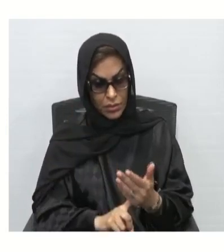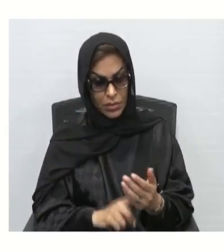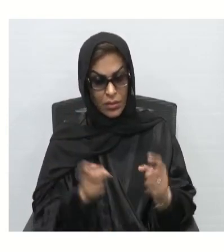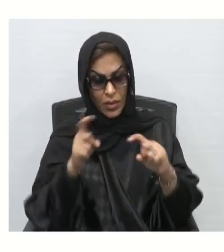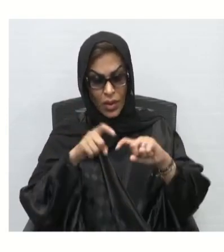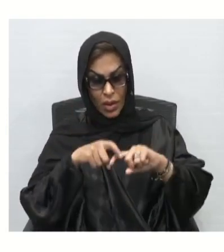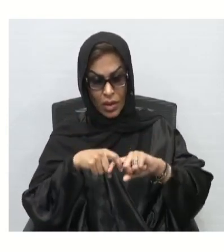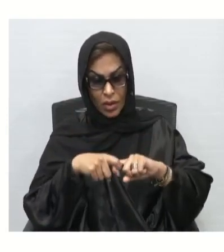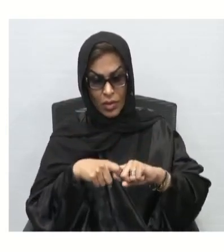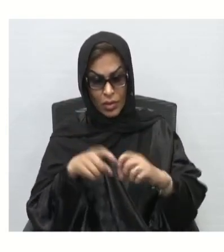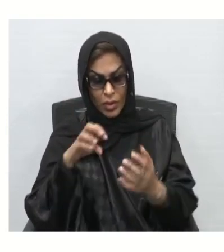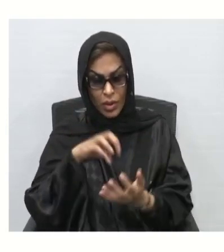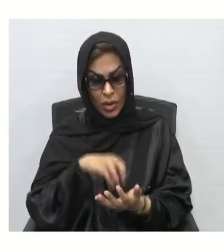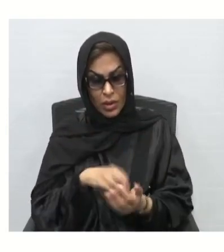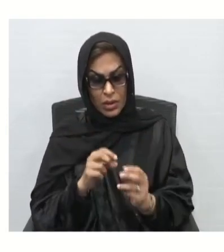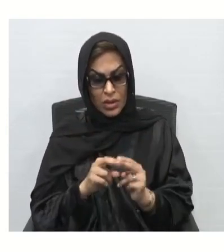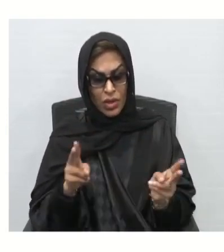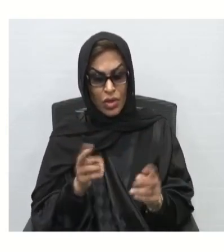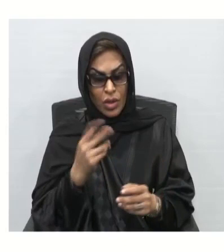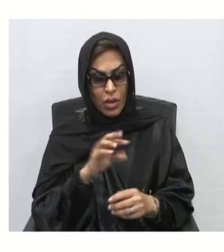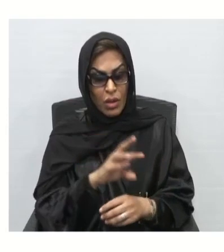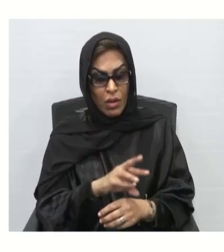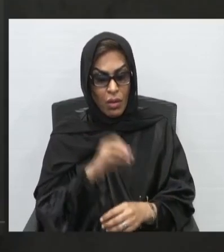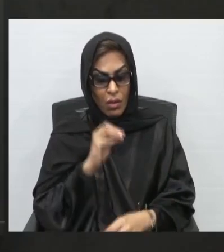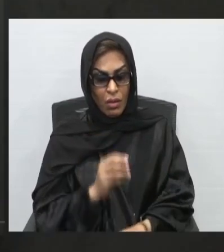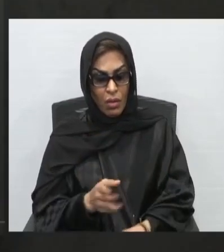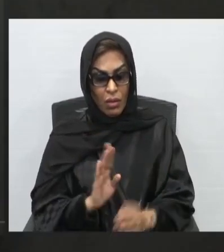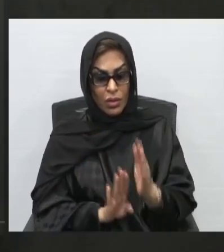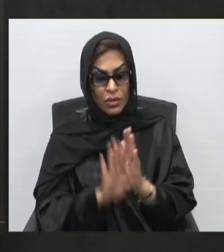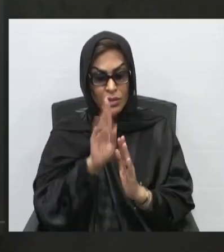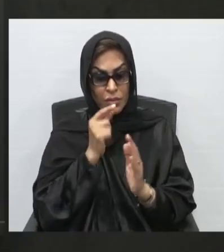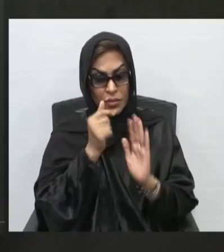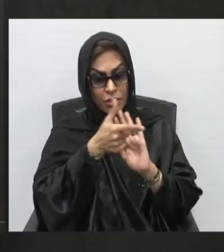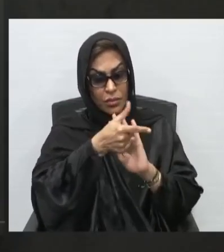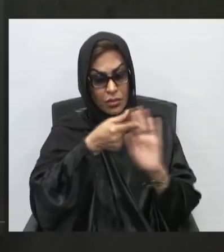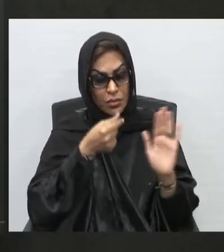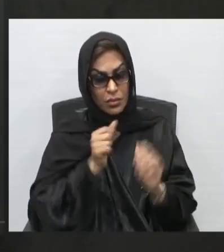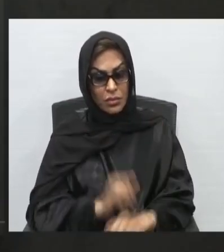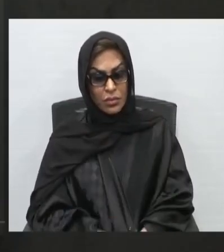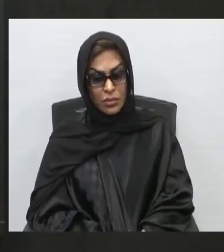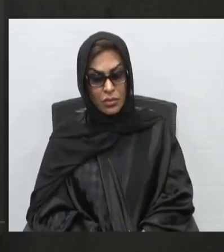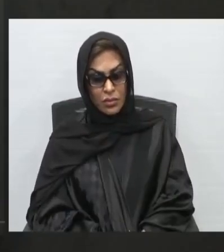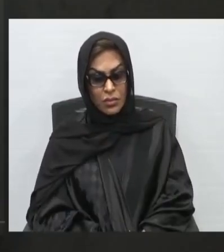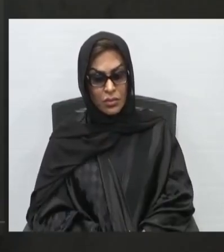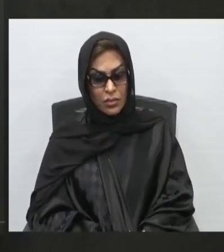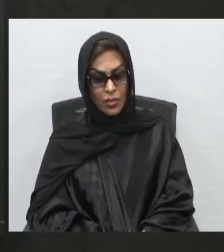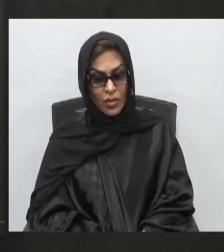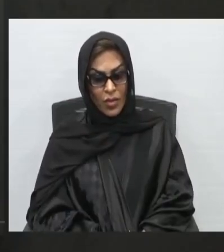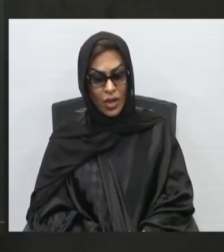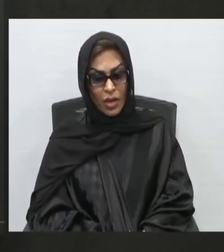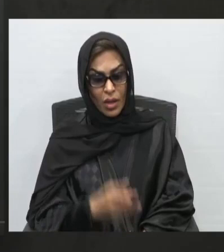ايضا دائما عند شرائك ارجع الى الاعلى في صفحه او المتصفح